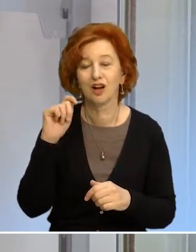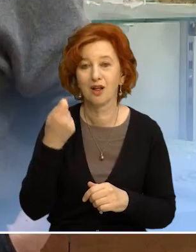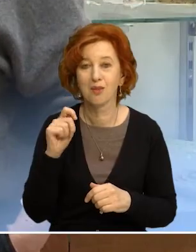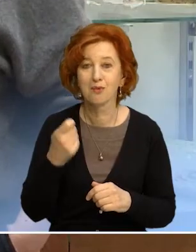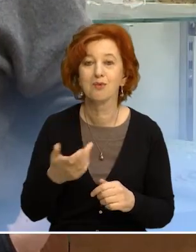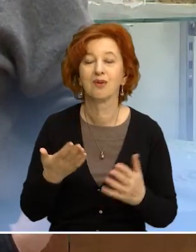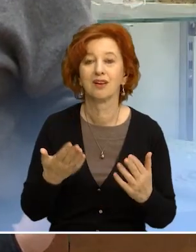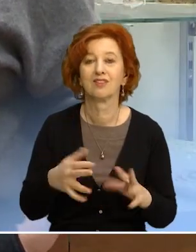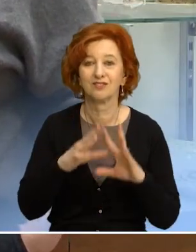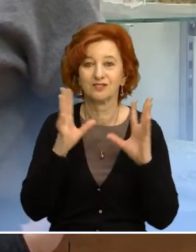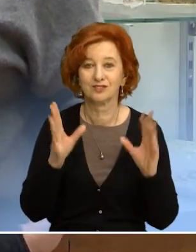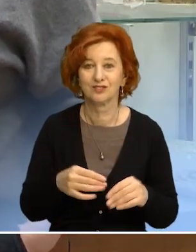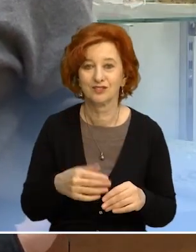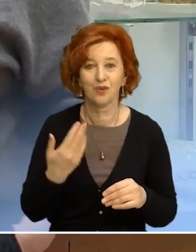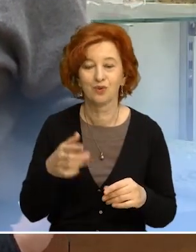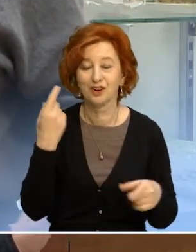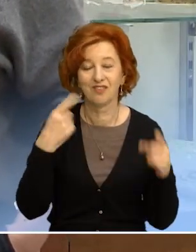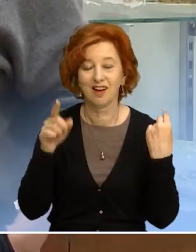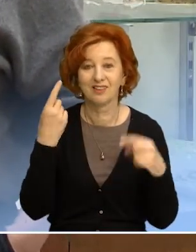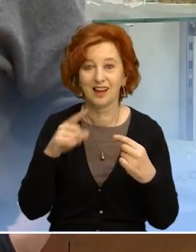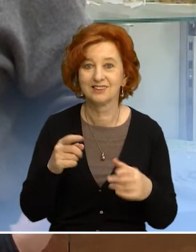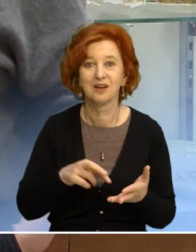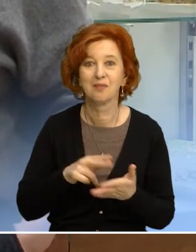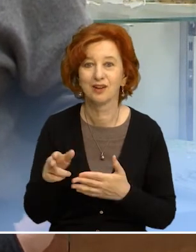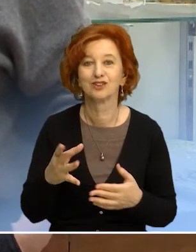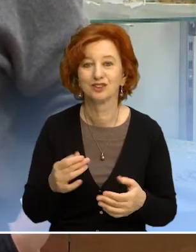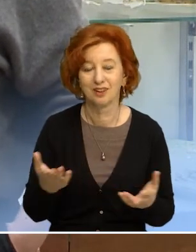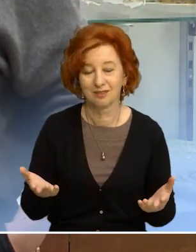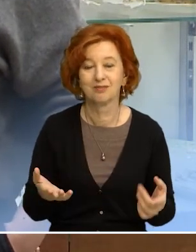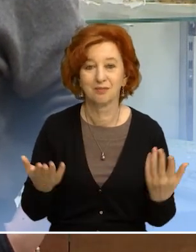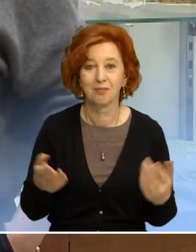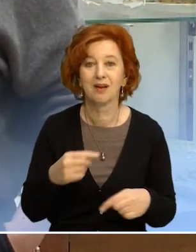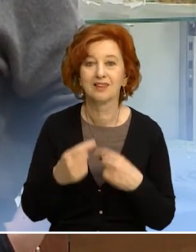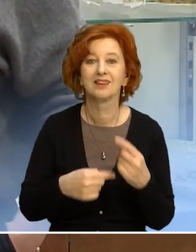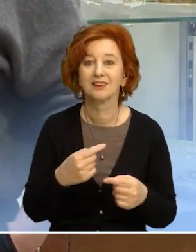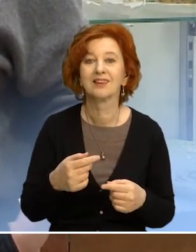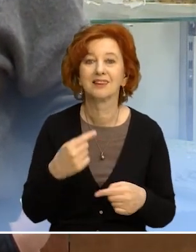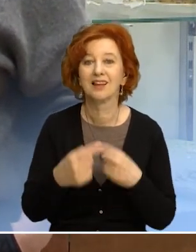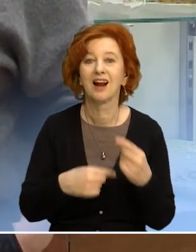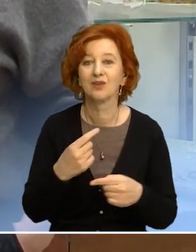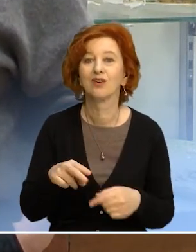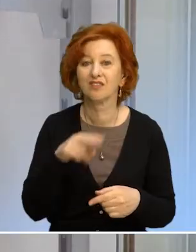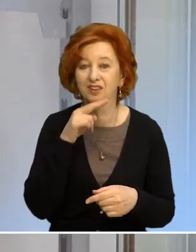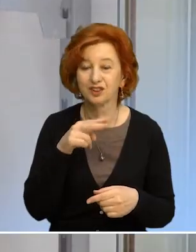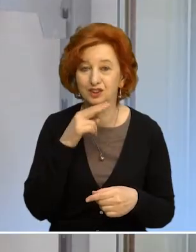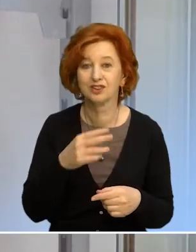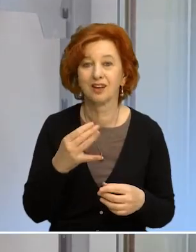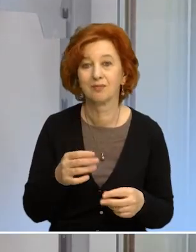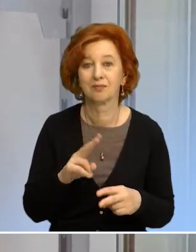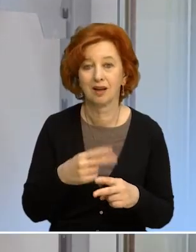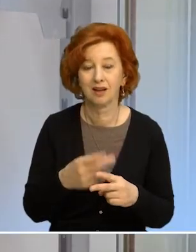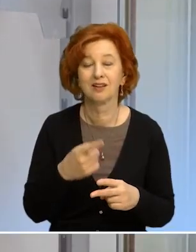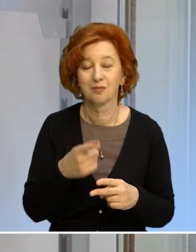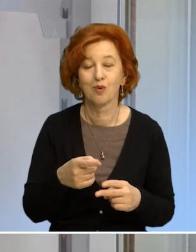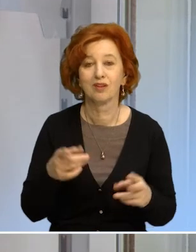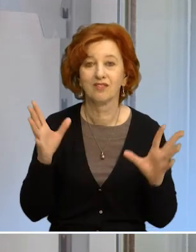лук, капуста. Ну, все, что уже фантазия подскажет. И ягоды, ну, наша вишня, традиционная вишня. То начинки,